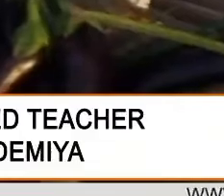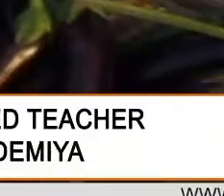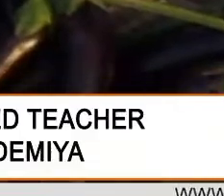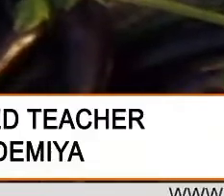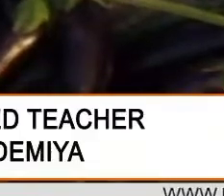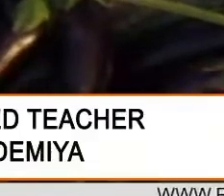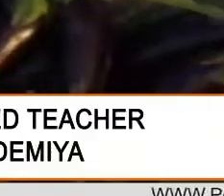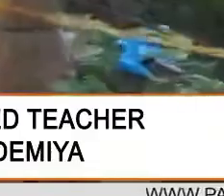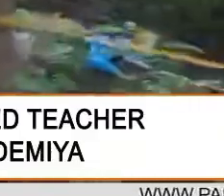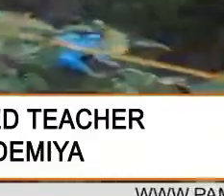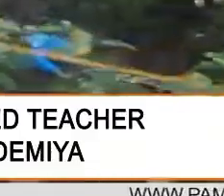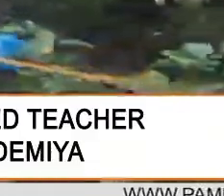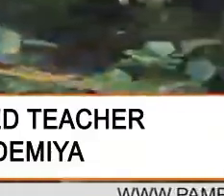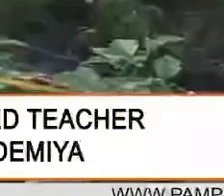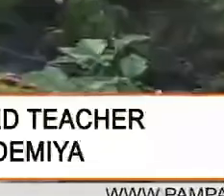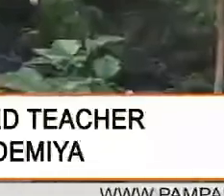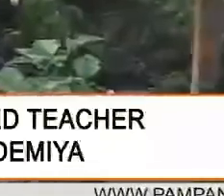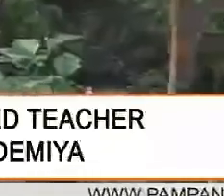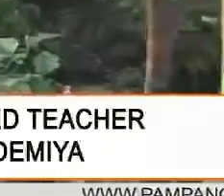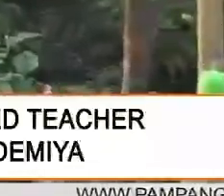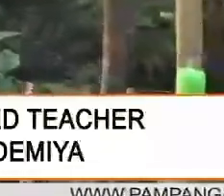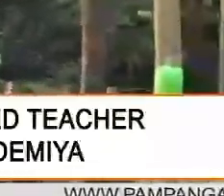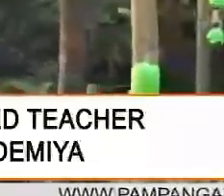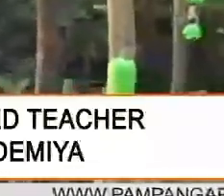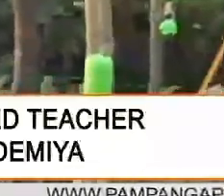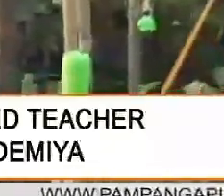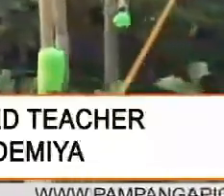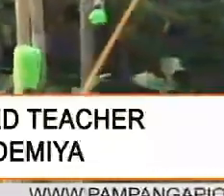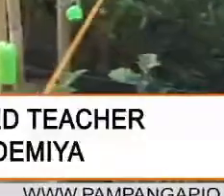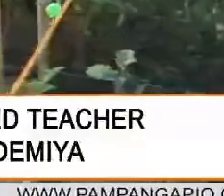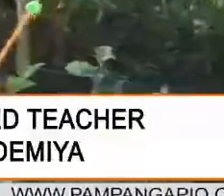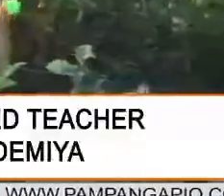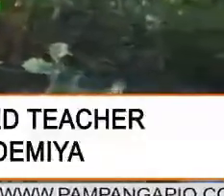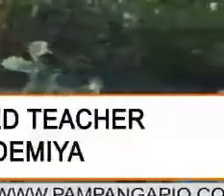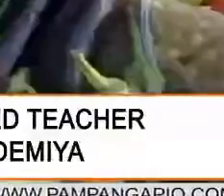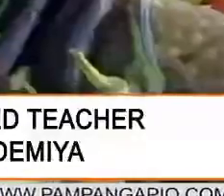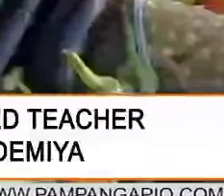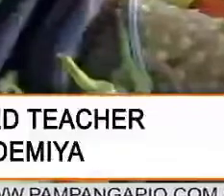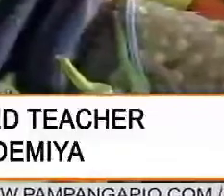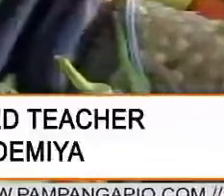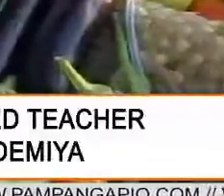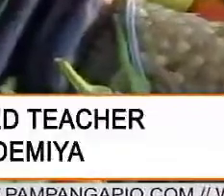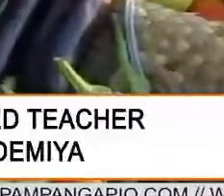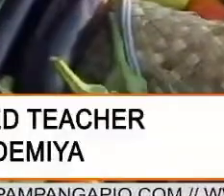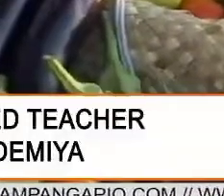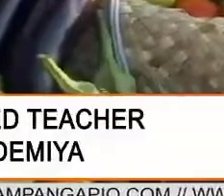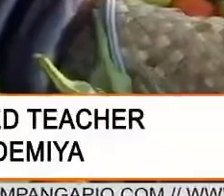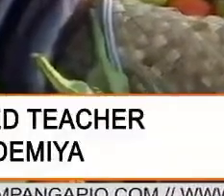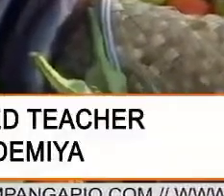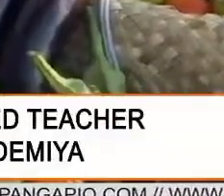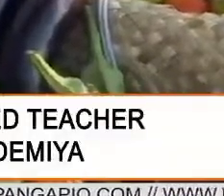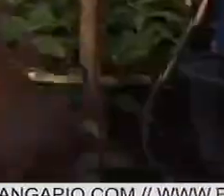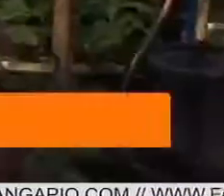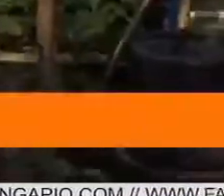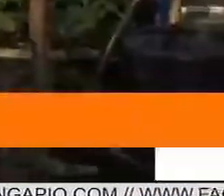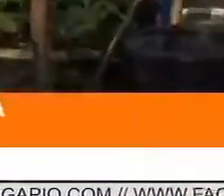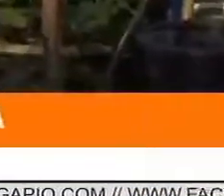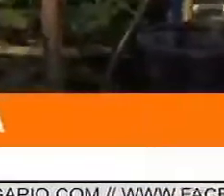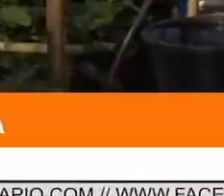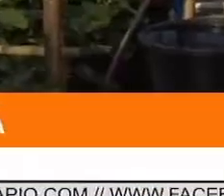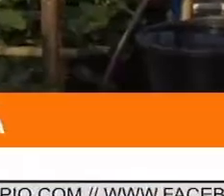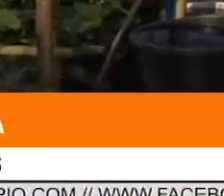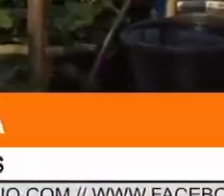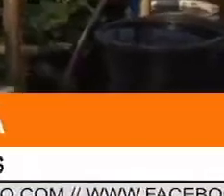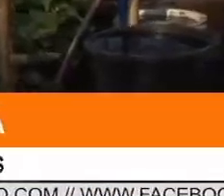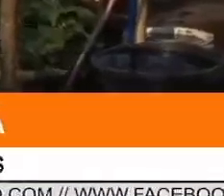at pag-aalaga ng Mafe Garden Farm na ipinangalan niya pa sa kanyang mga anak. Na kayo, siyempre, di ba, mahilig